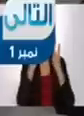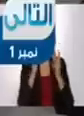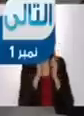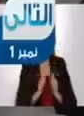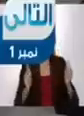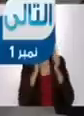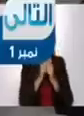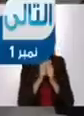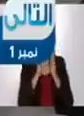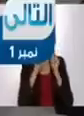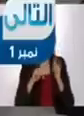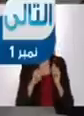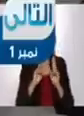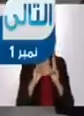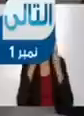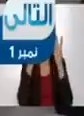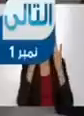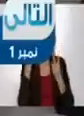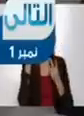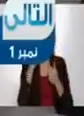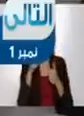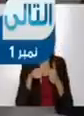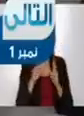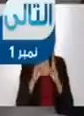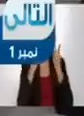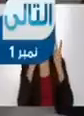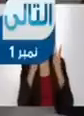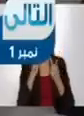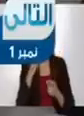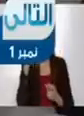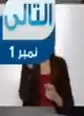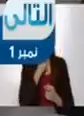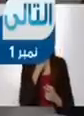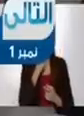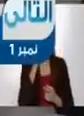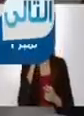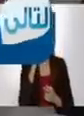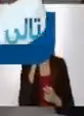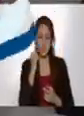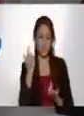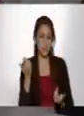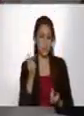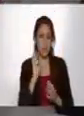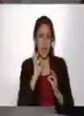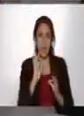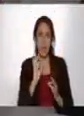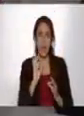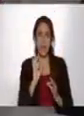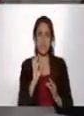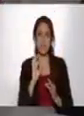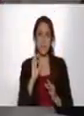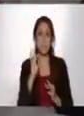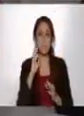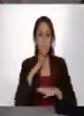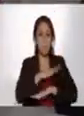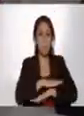في السبل أو في طرق ارتكاب الجريمة، وأصبحت العنف الشديد هو الذي يسيطر عليها، فده لازم يرجعنا إلى فكرة